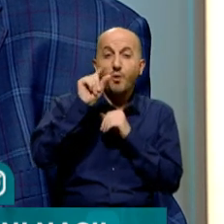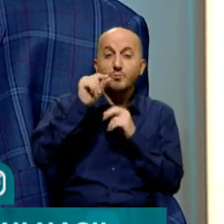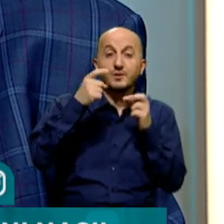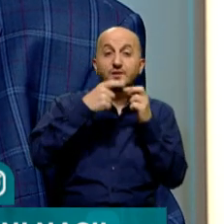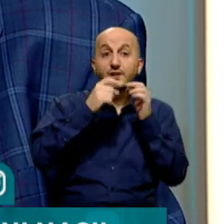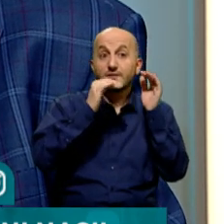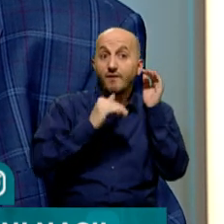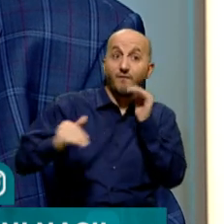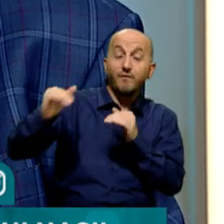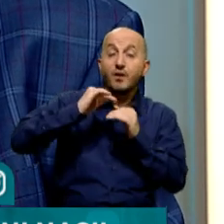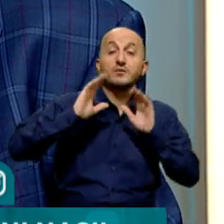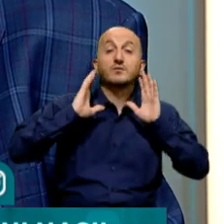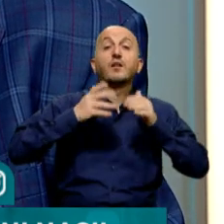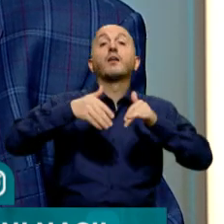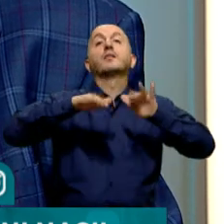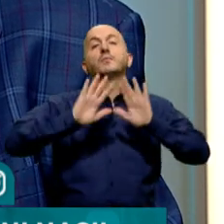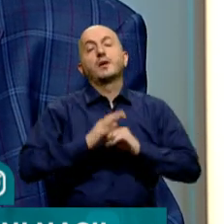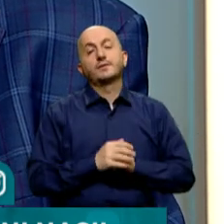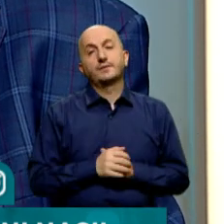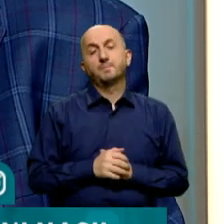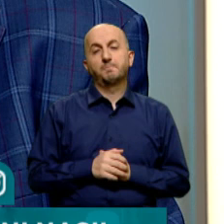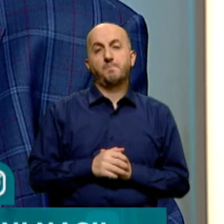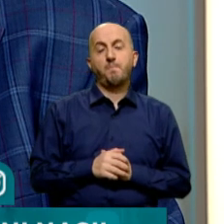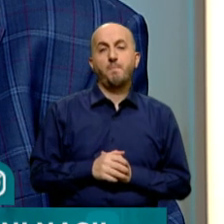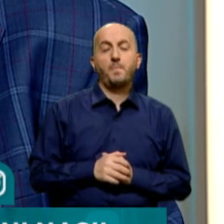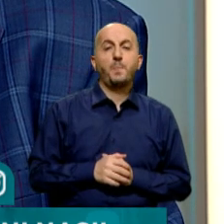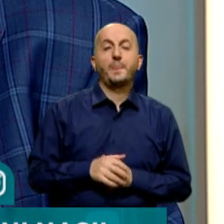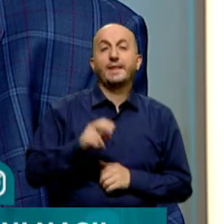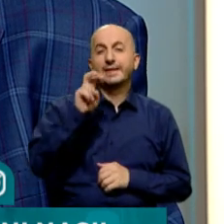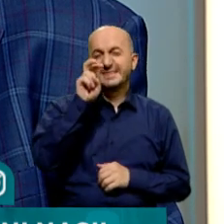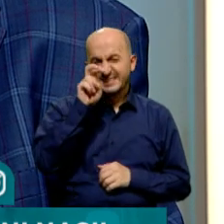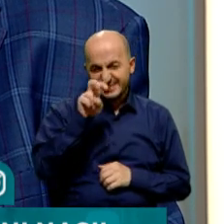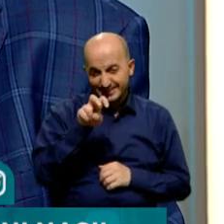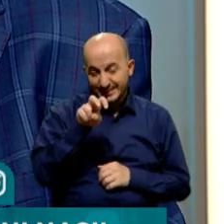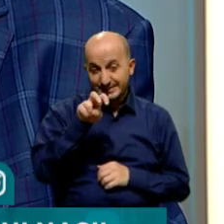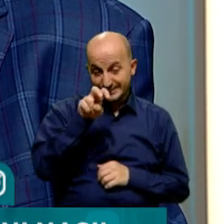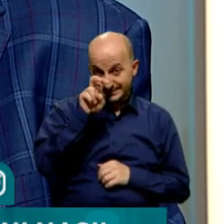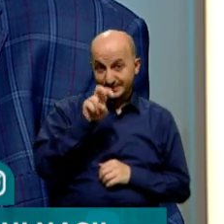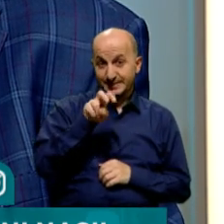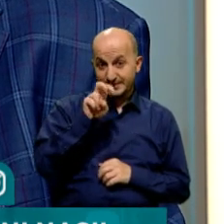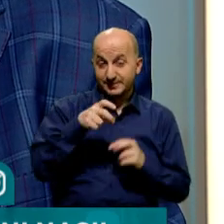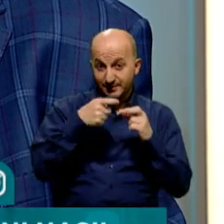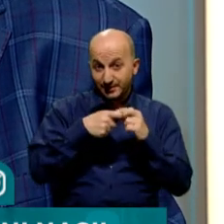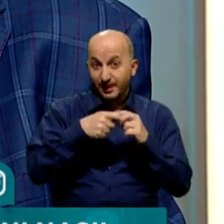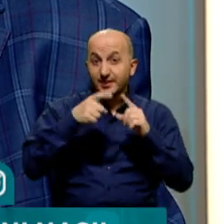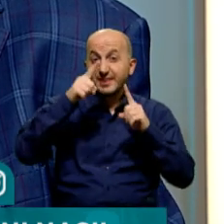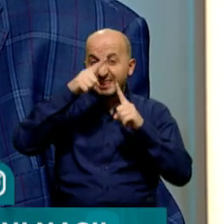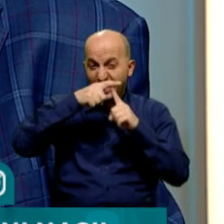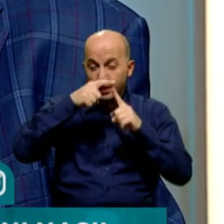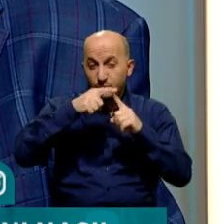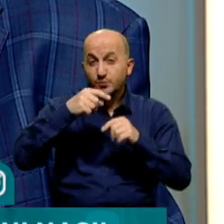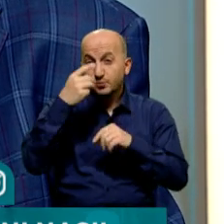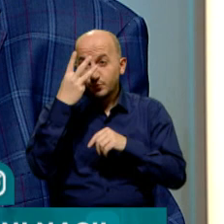fazla kılmazdı diyor. 11 rekat. Yani bunun 8'i teheccüd, 2'şer rekat kılarak, 3'ü de